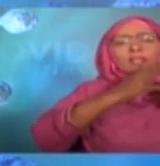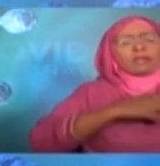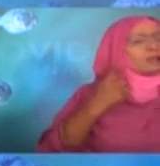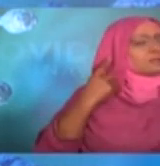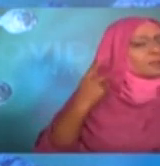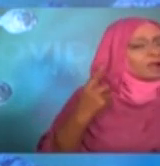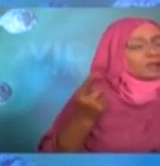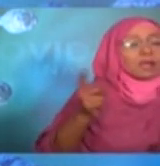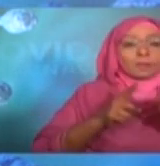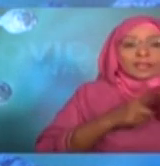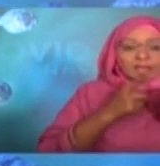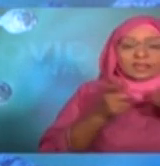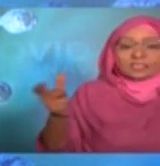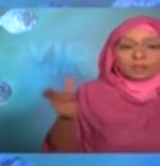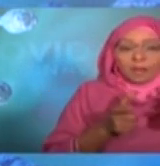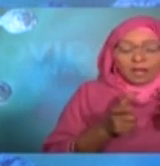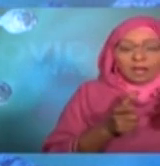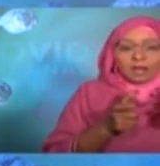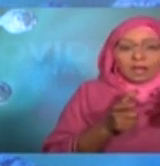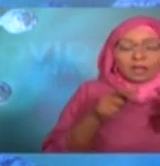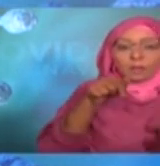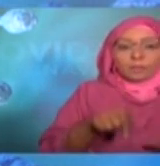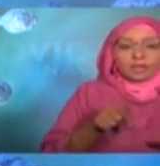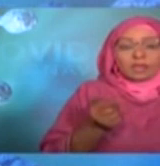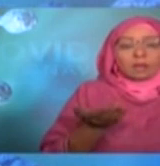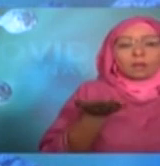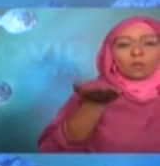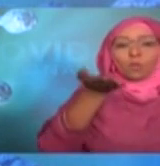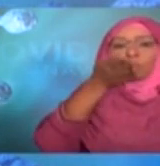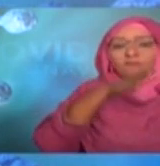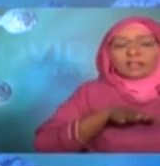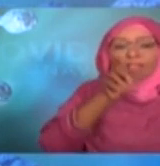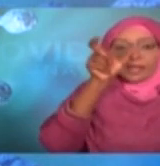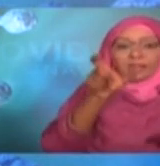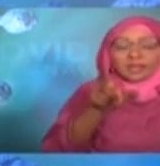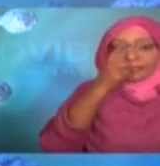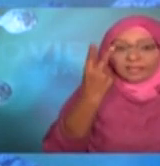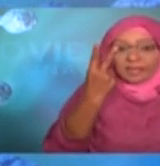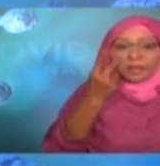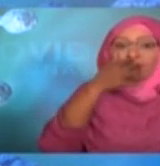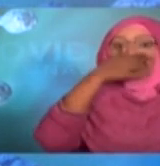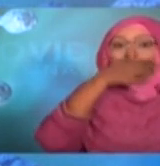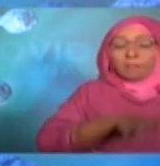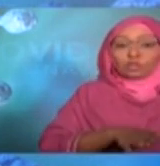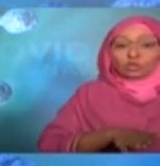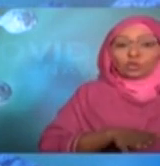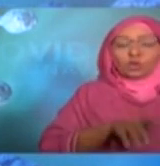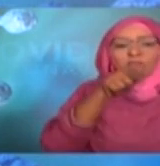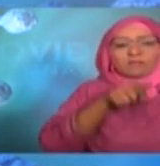بدأنا الاجتماع بالترحم على الفقيدين اللذين قتلا بالأمس في حادث إطلاق رصاص